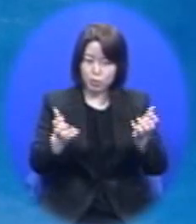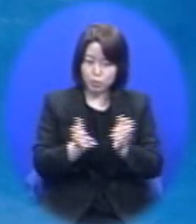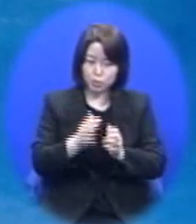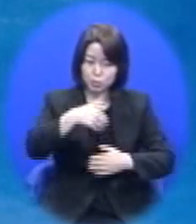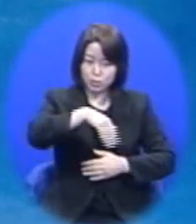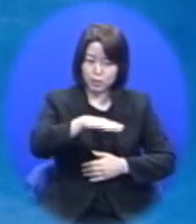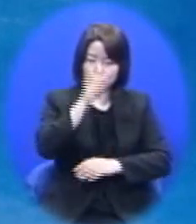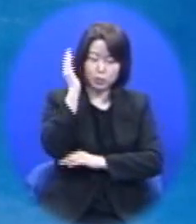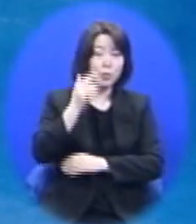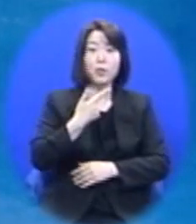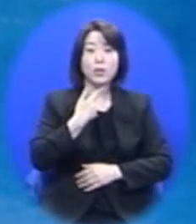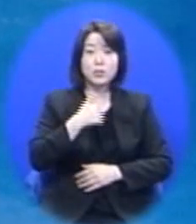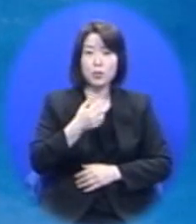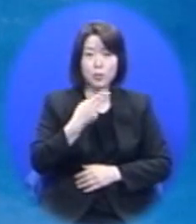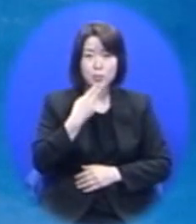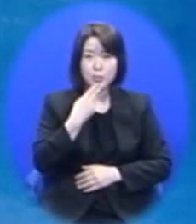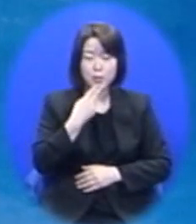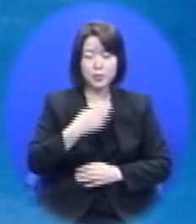없고.